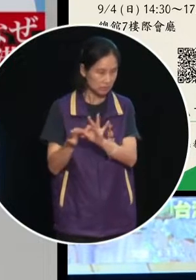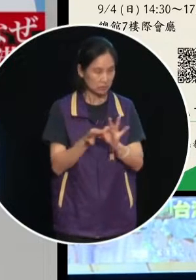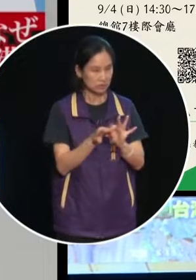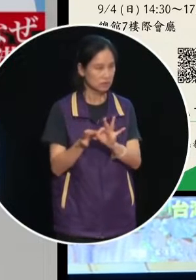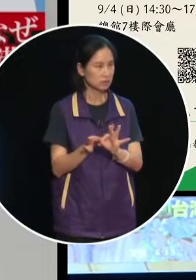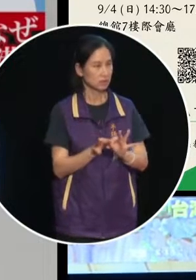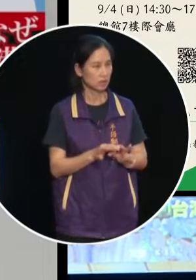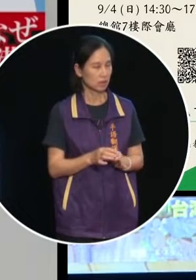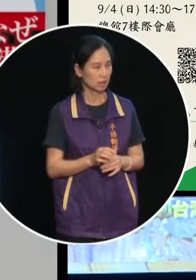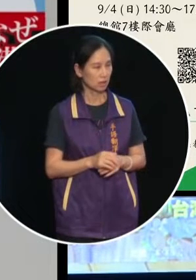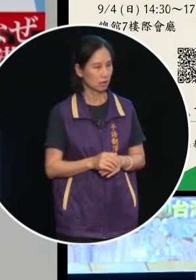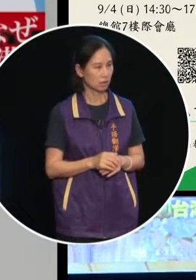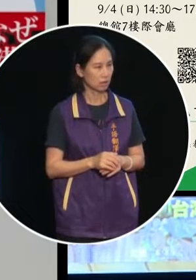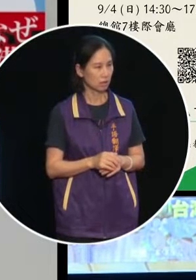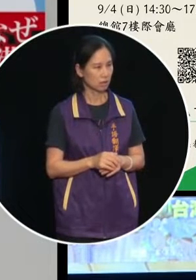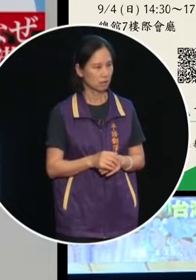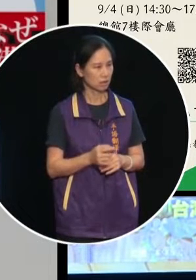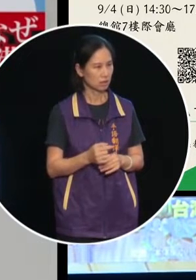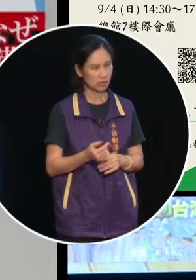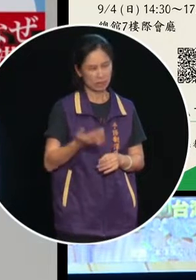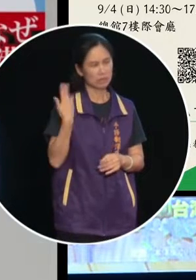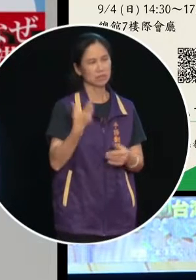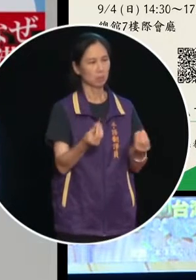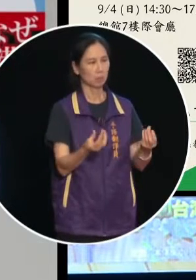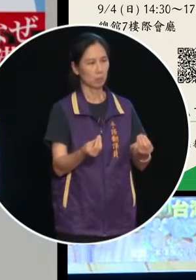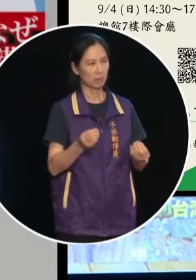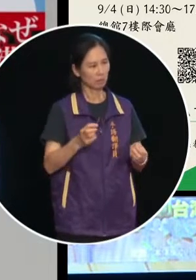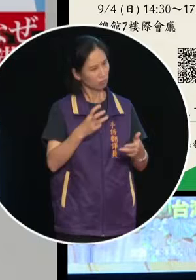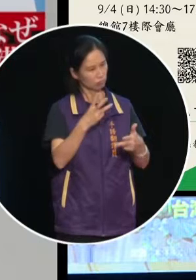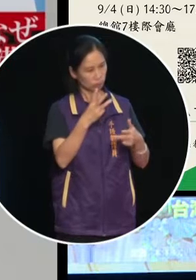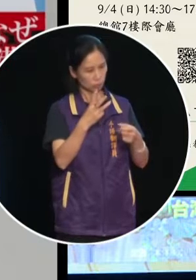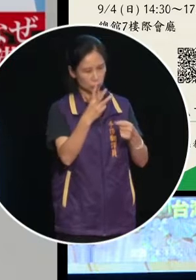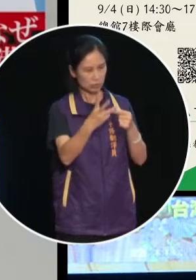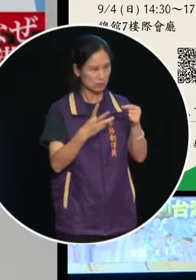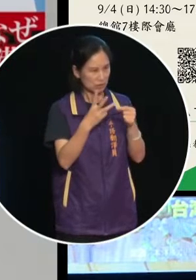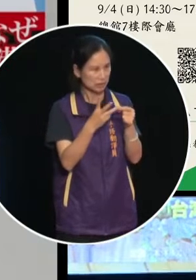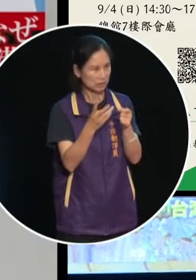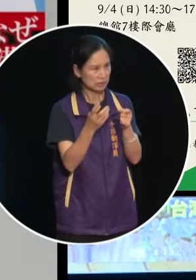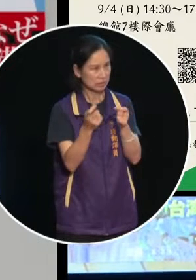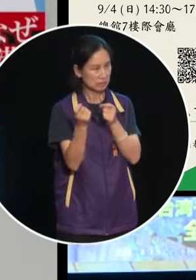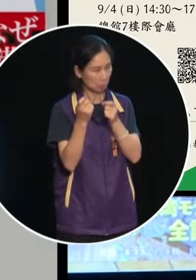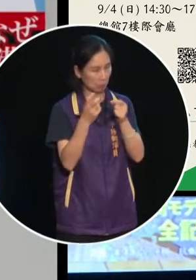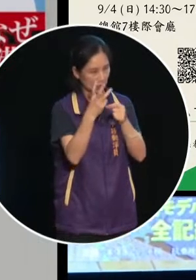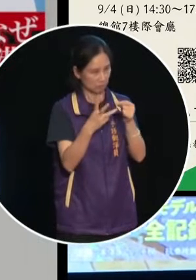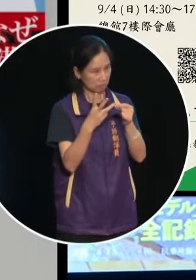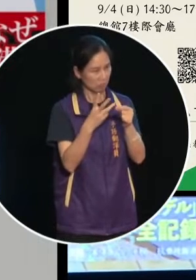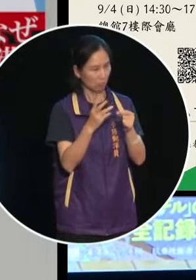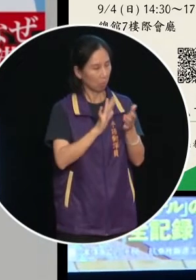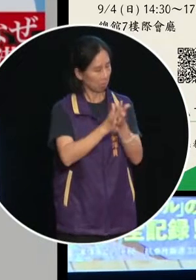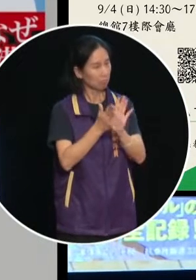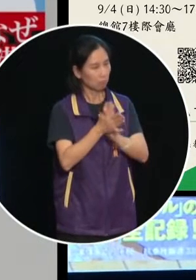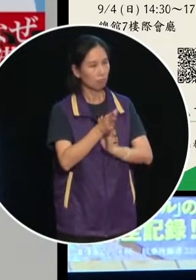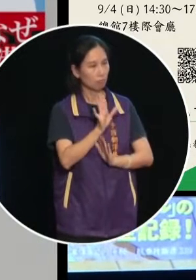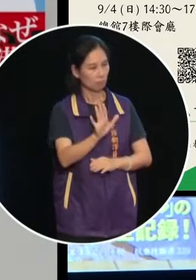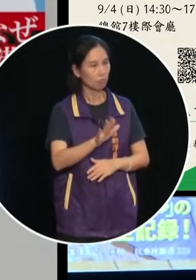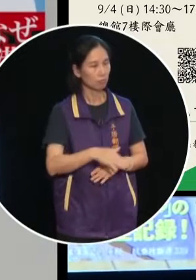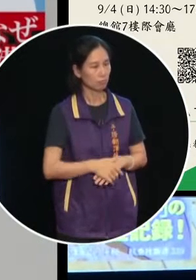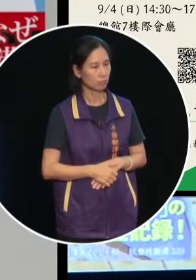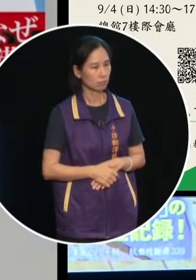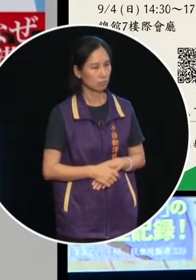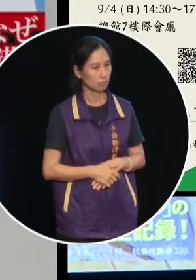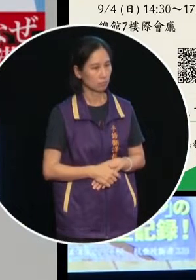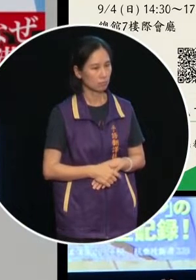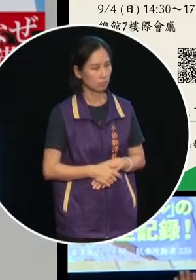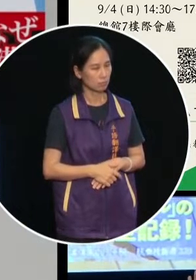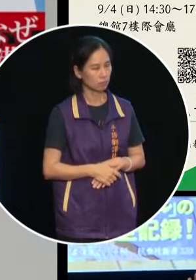想法，这个过去是没有的。不过这三年的变化我觉得非常的大，所以这个事情是写成一本书